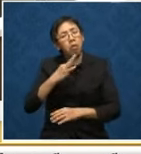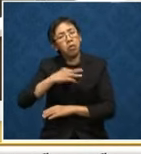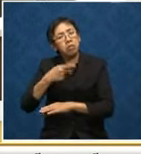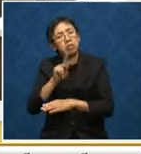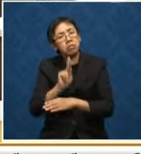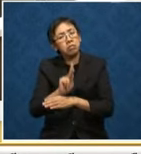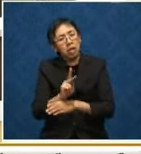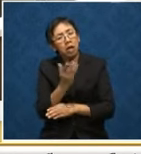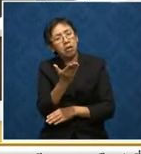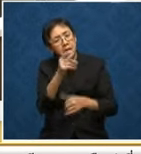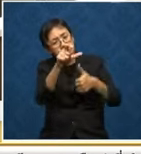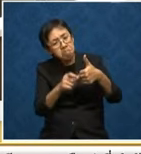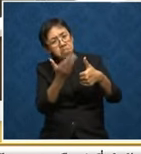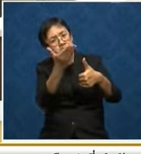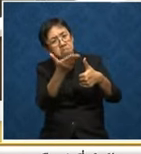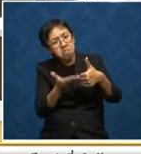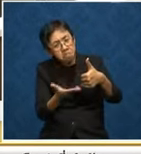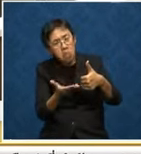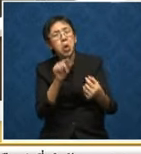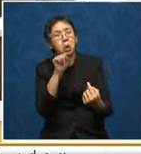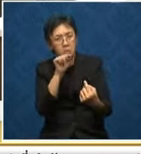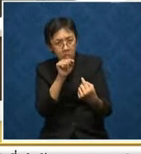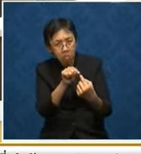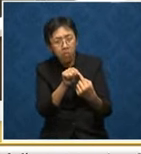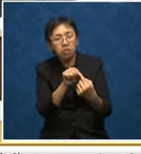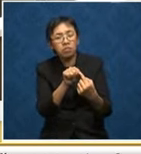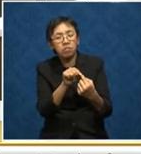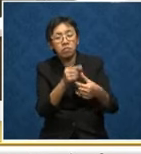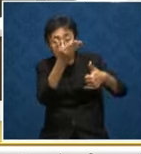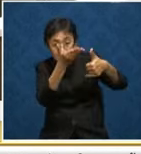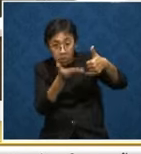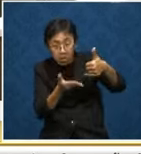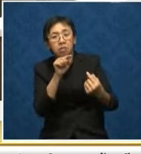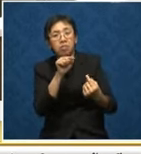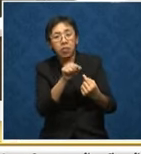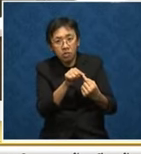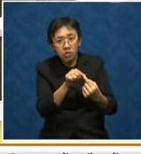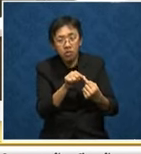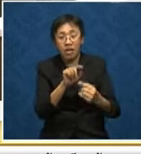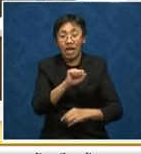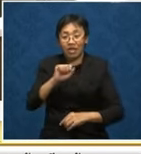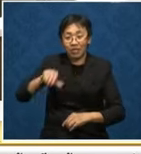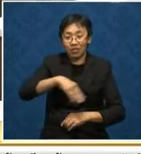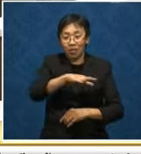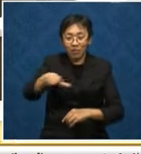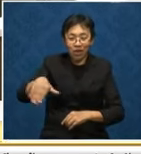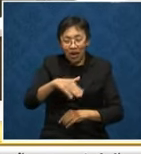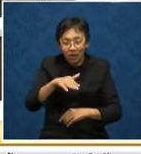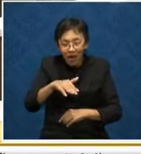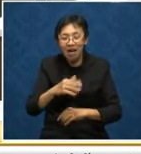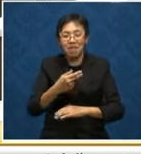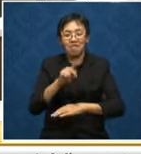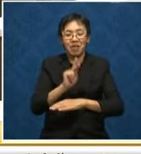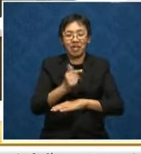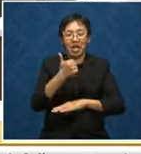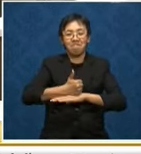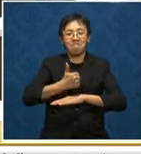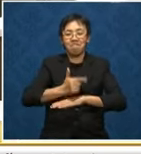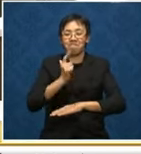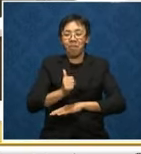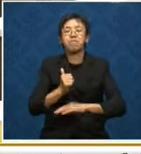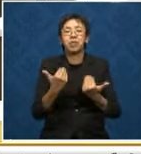เป็นคนที่มีคุณสมบัติเหมาะสมอย่างยิ่งที่จะนำพาสภาของเราในวันนี้ประการที่สองท่านประธาน